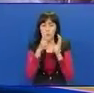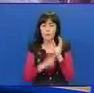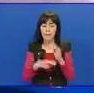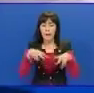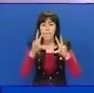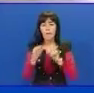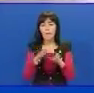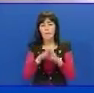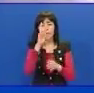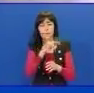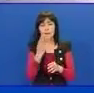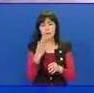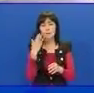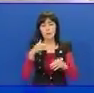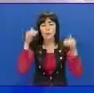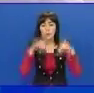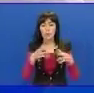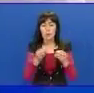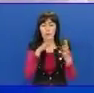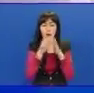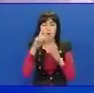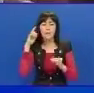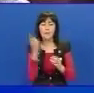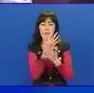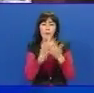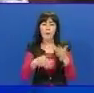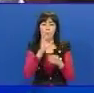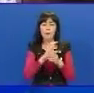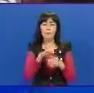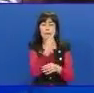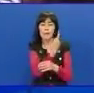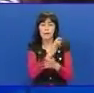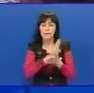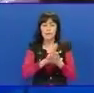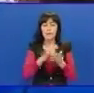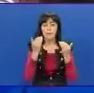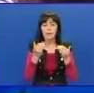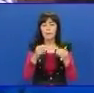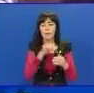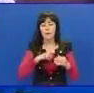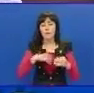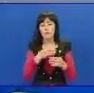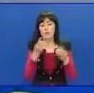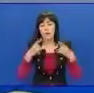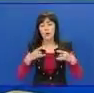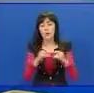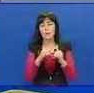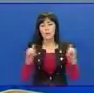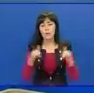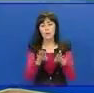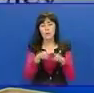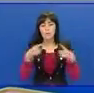алуда. Былтыр олар үшін колледжде қосымша ауыл шаруашылық өнімдерін өңдеу, ветеринарлық фельдшер, қолдан ұрықтандыру және тағы басқа